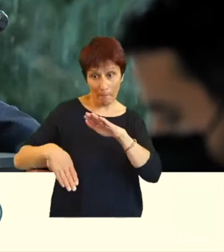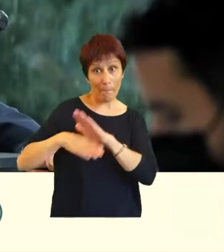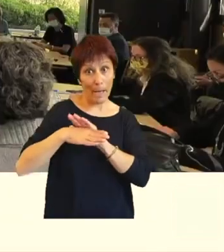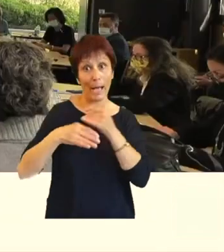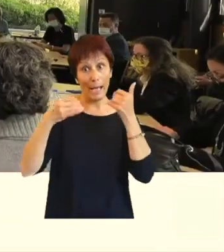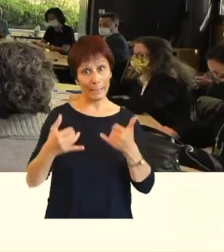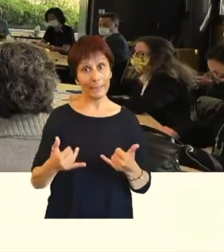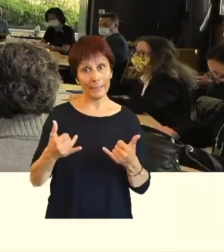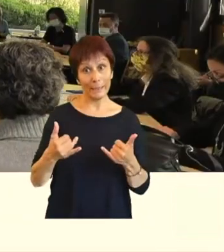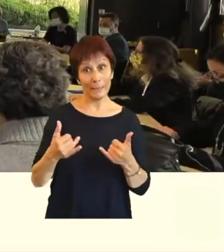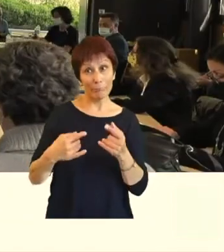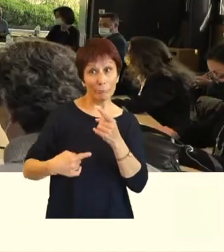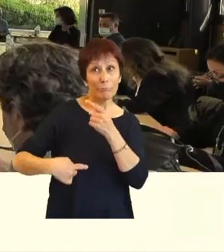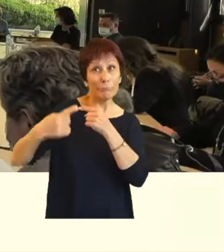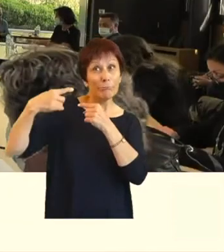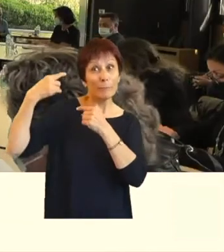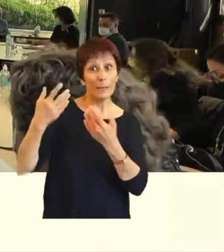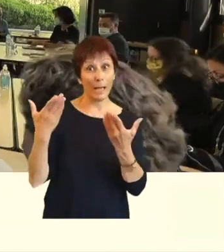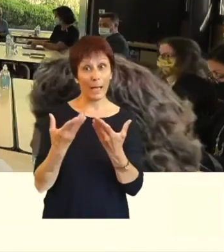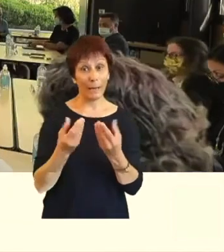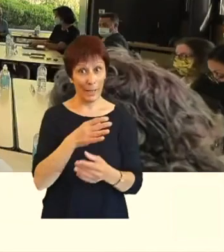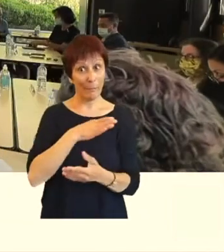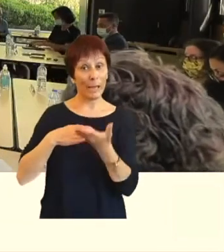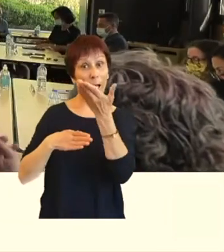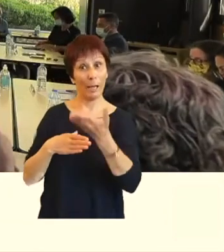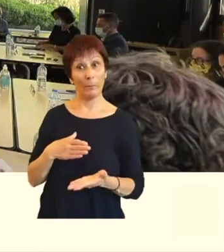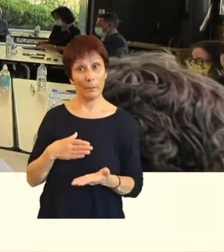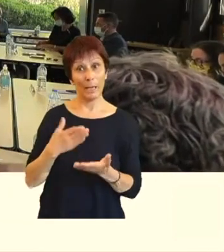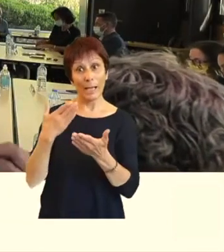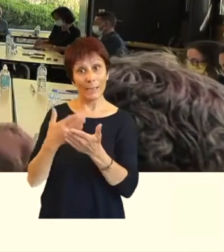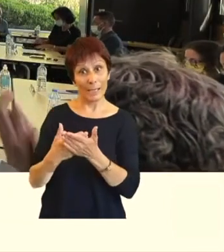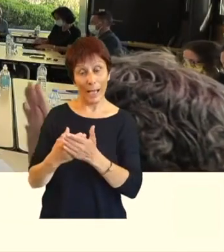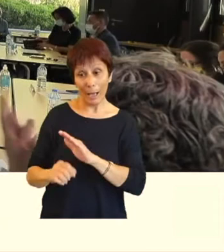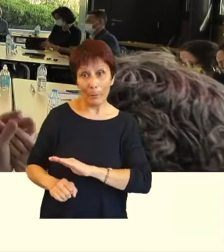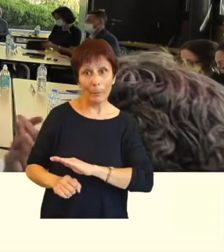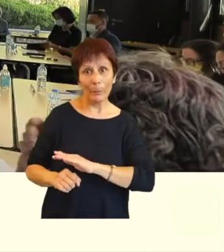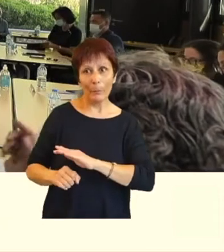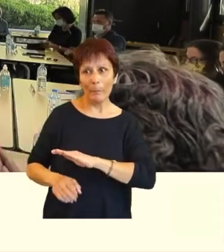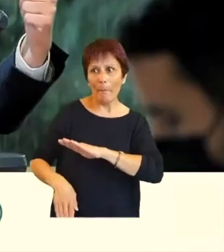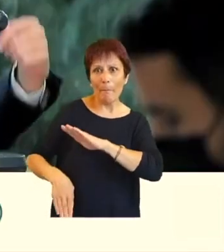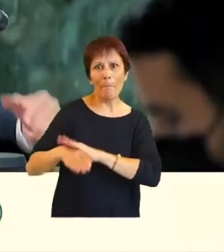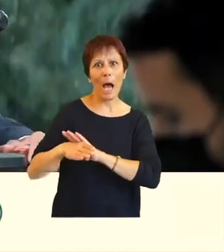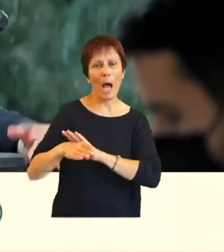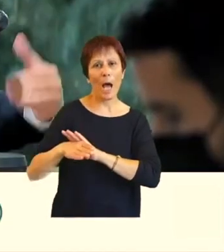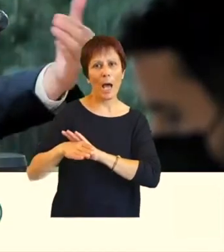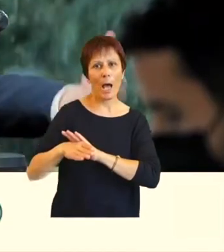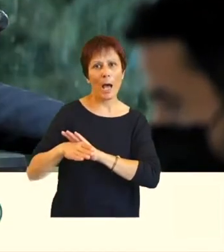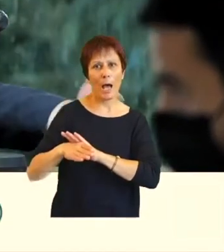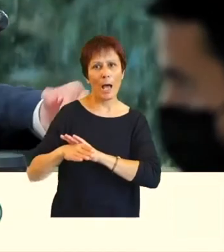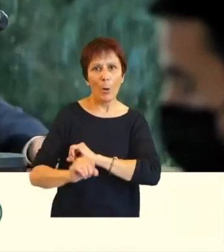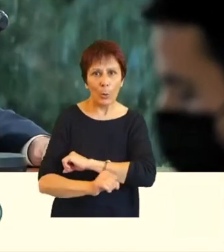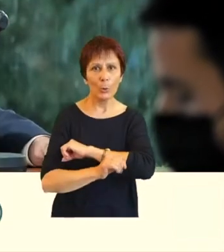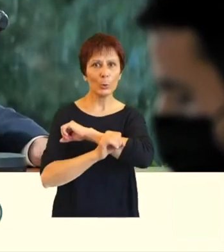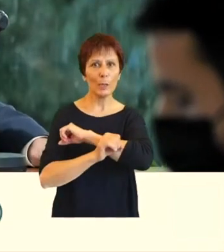Anne-Marie Descendeurs il y a déjà plusieurs années et qui aujourd'hui est le point d'appui au festival de photographie de Marseille. Dans cette